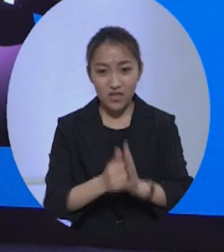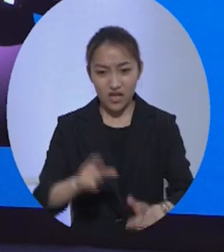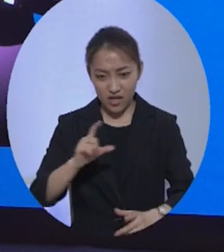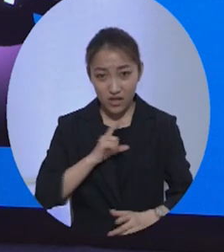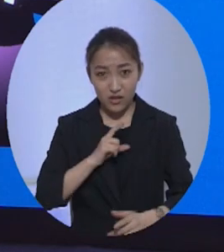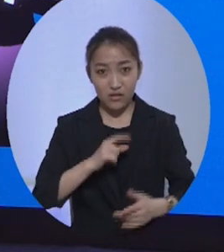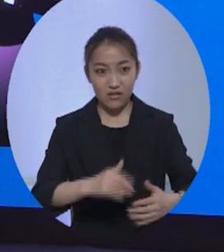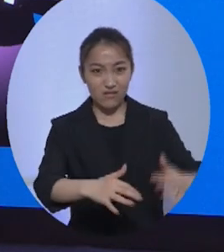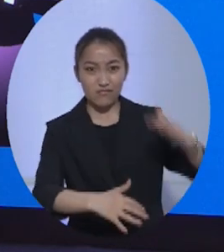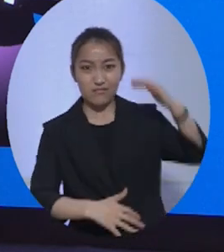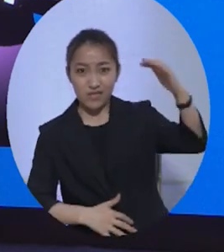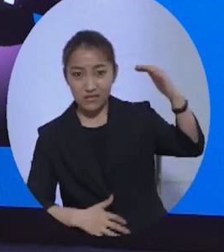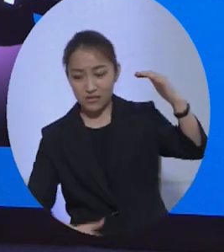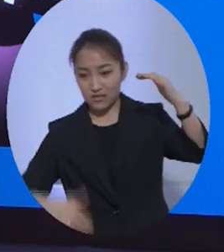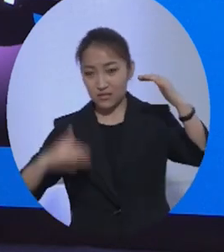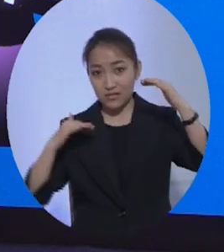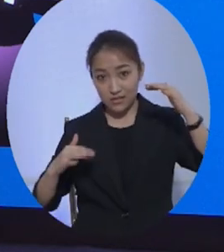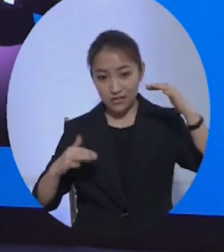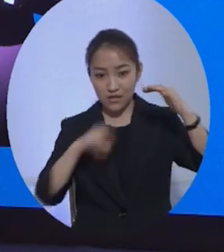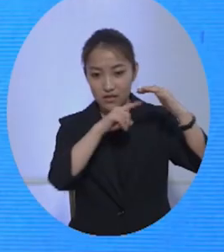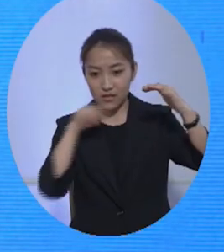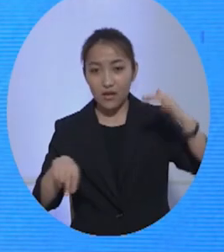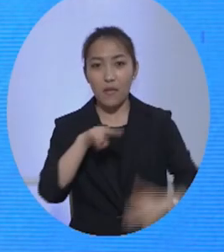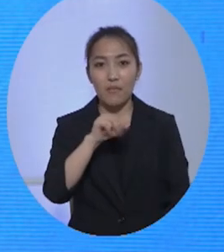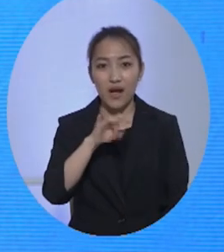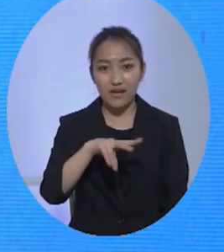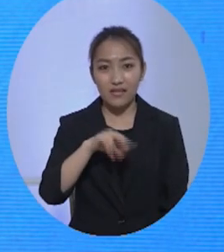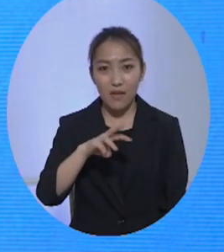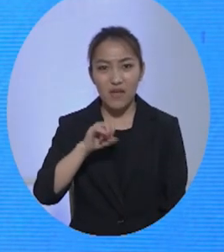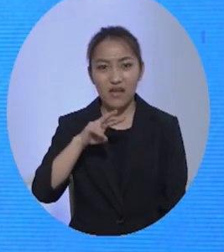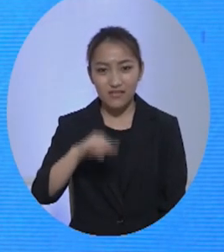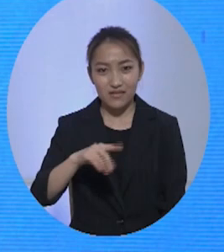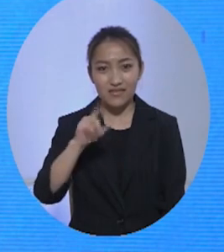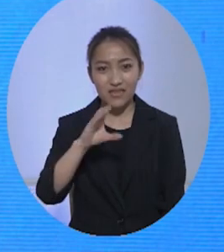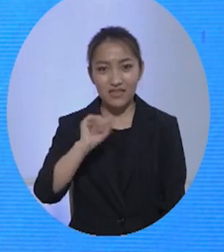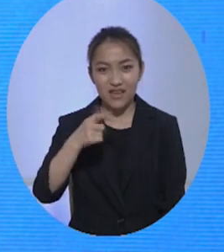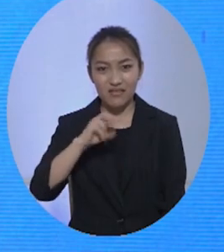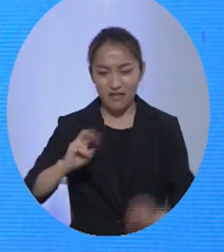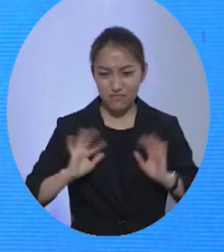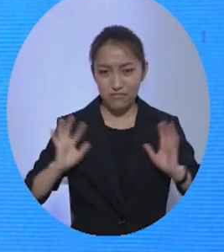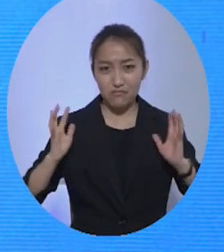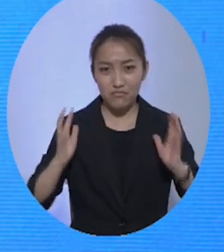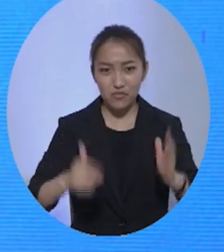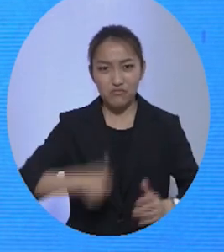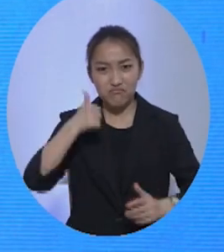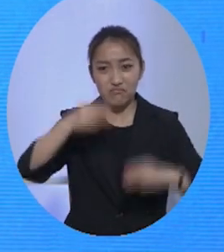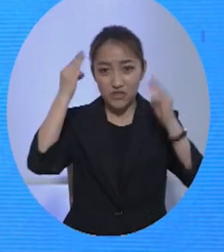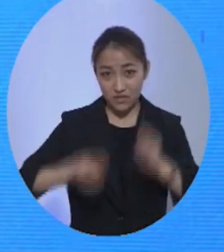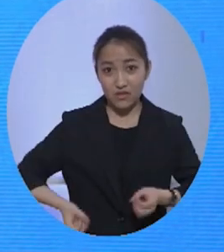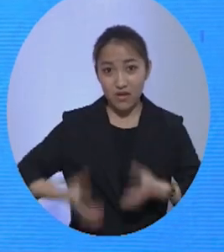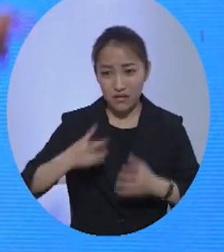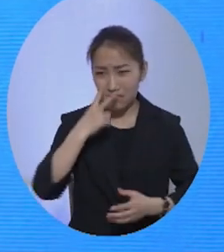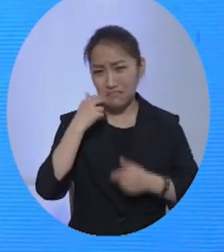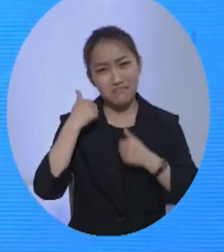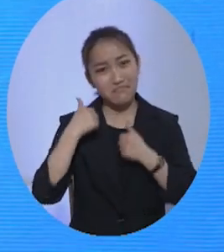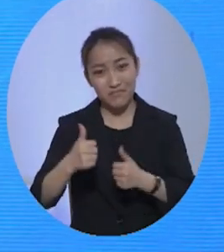дээд дуу танхимтай парламент засаглалыг байгуулах бүх асуудлыг шийдтсэн байгаа хөөхгүй. За ийм гайхамшигтай тэгвэл одоо хүнээ